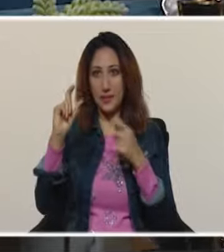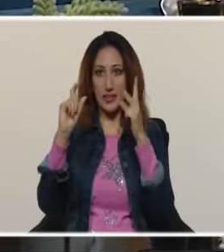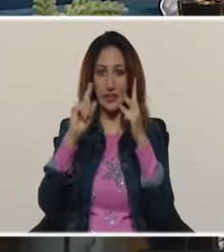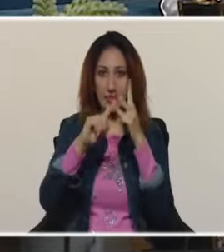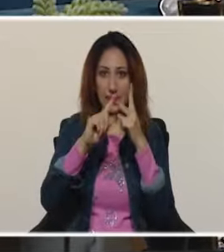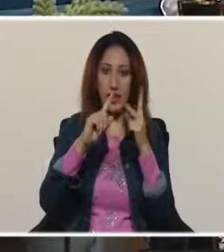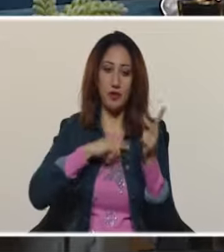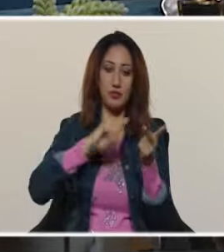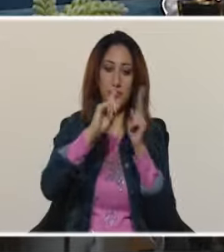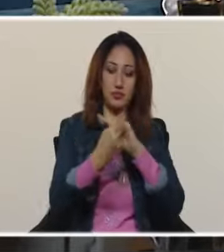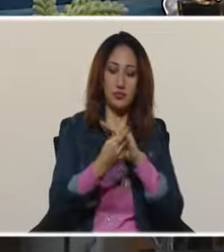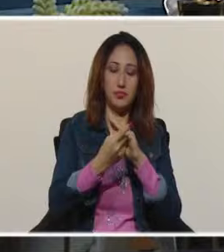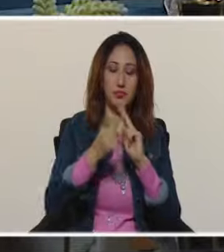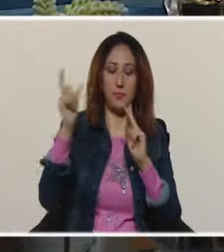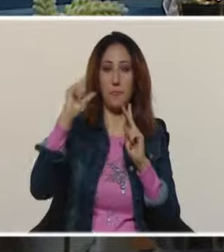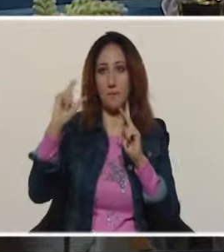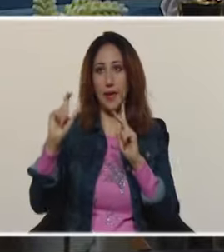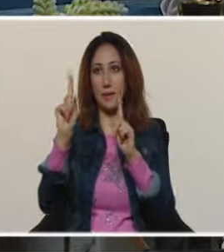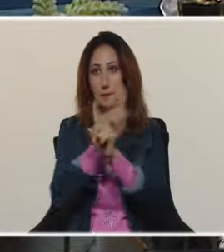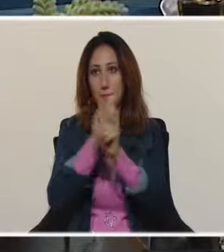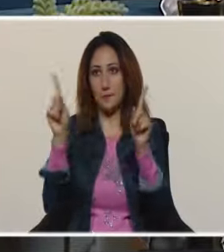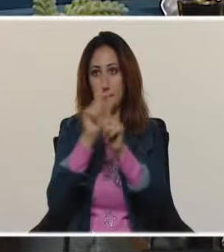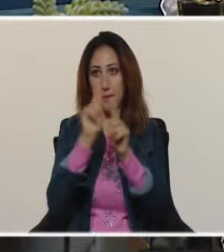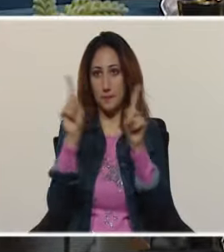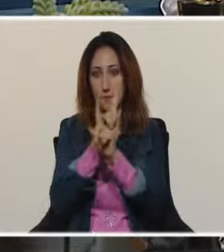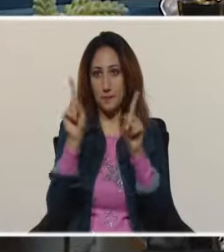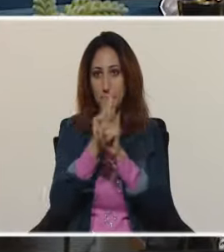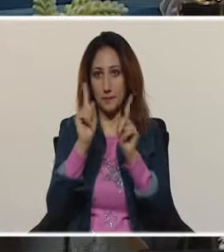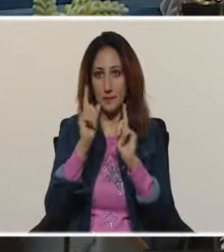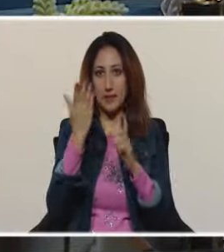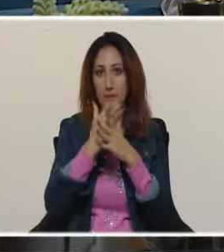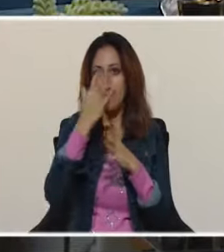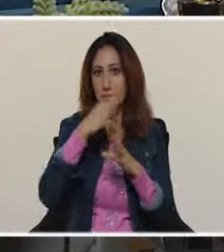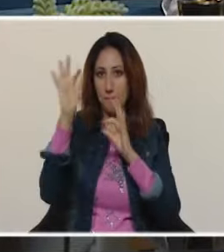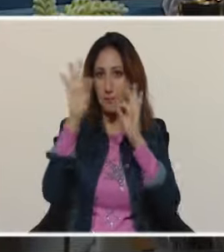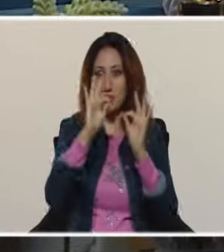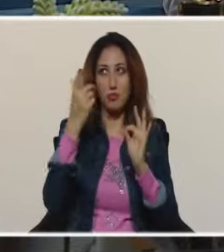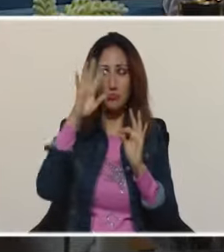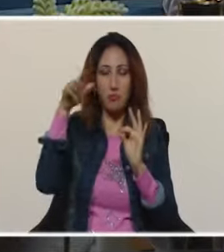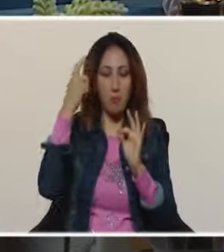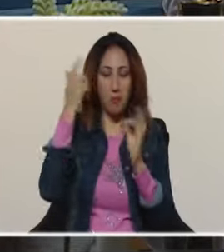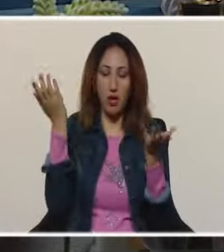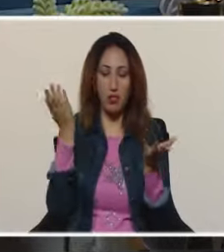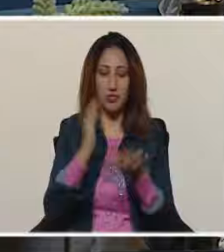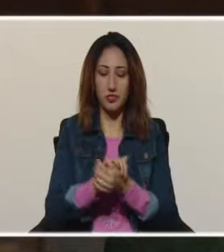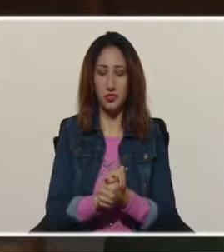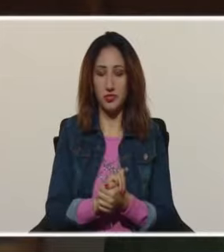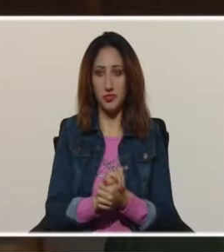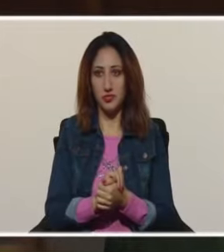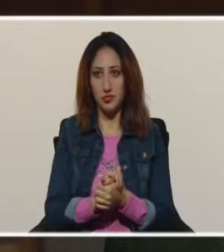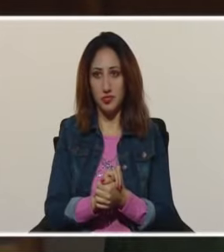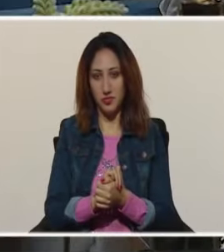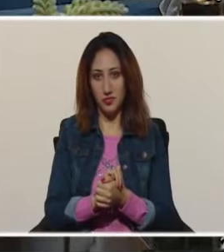اساس ان انا نجلاء واختي اختي ندى هي الغايبه، عشان بيبقى طبعا عشان درس عاملينها نجلاء لو غابت اكتر من مره حاجات كده في ايه اللي هو وبتحاسبوا مره